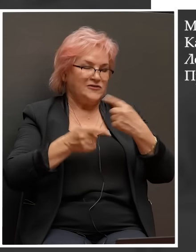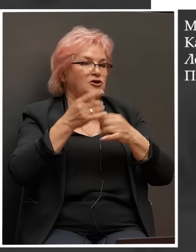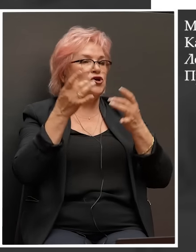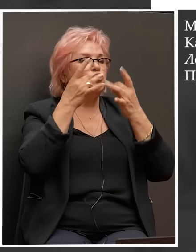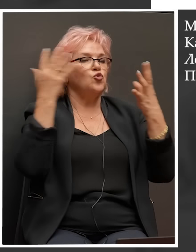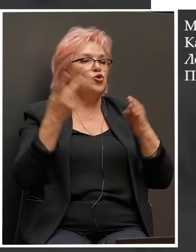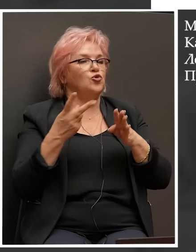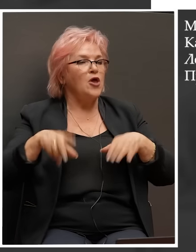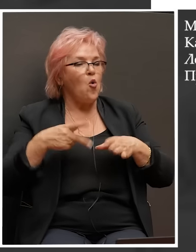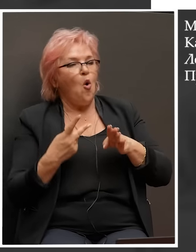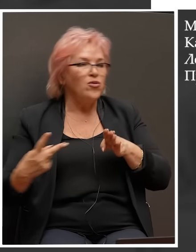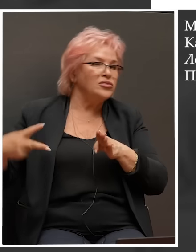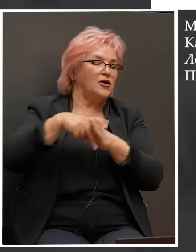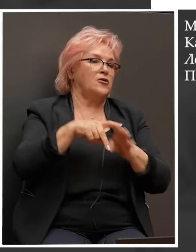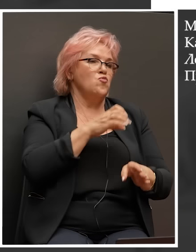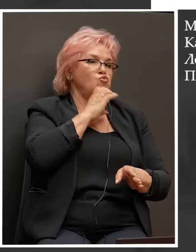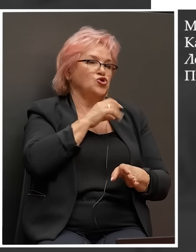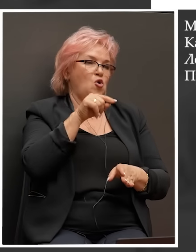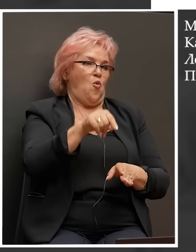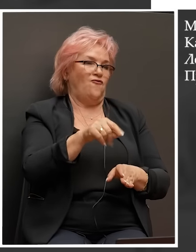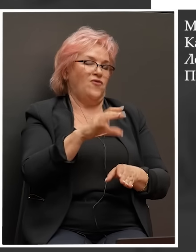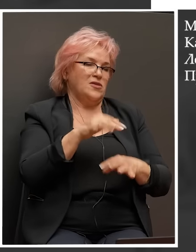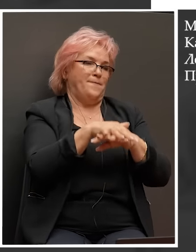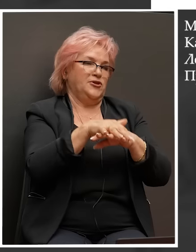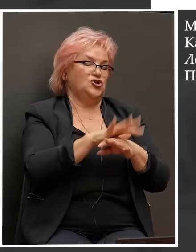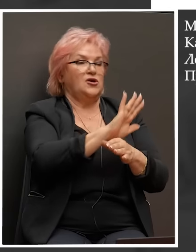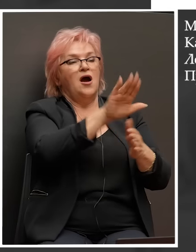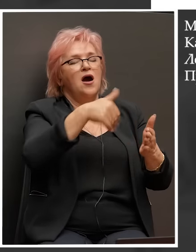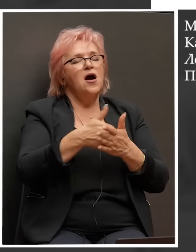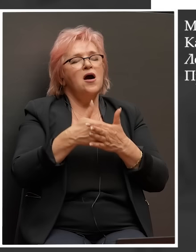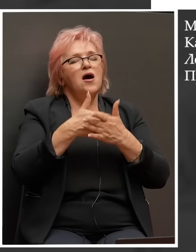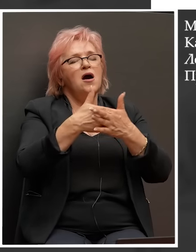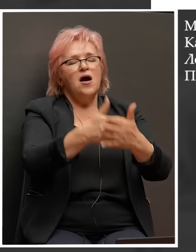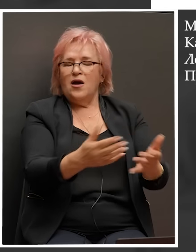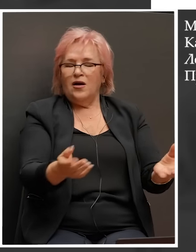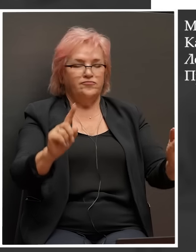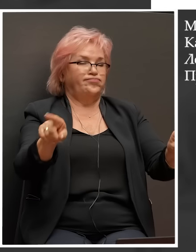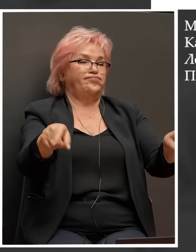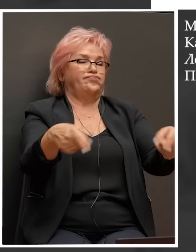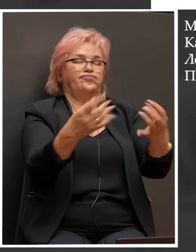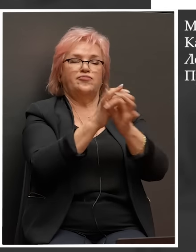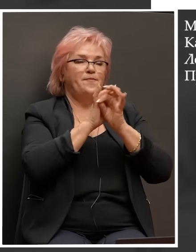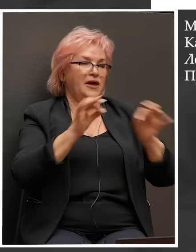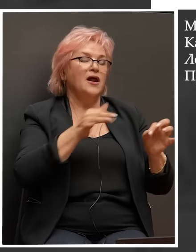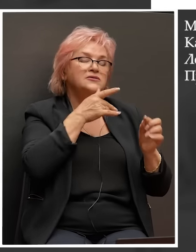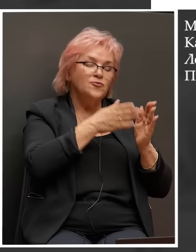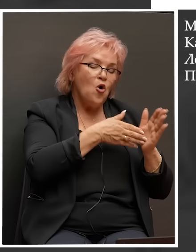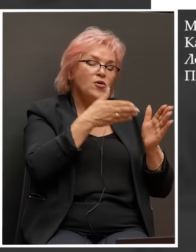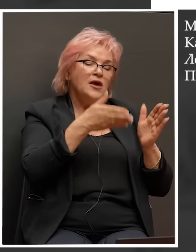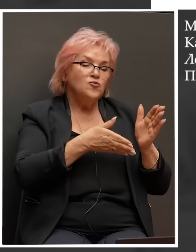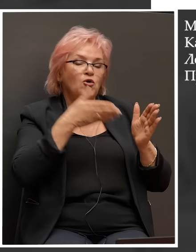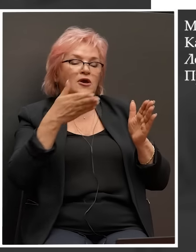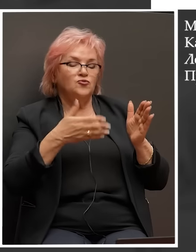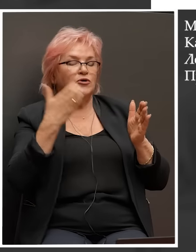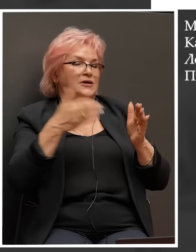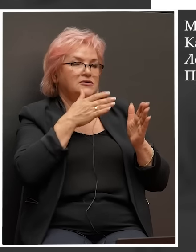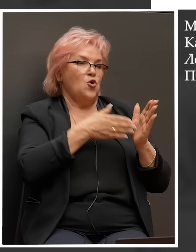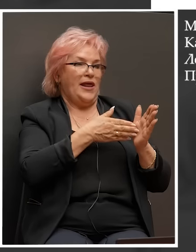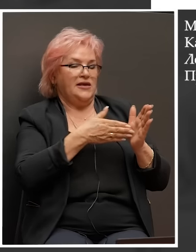культуру конных мужиков на площадях, которая с тех пор прекрасно процветает на протяжении уже многих-многих